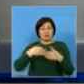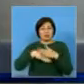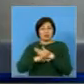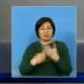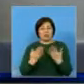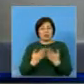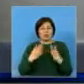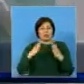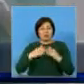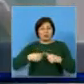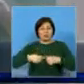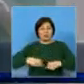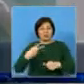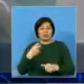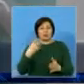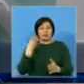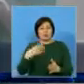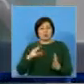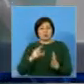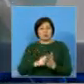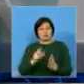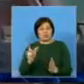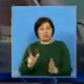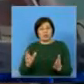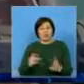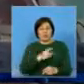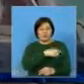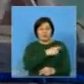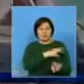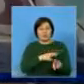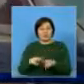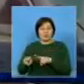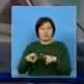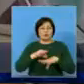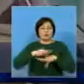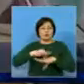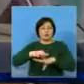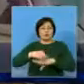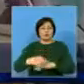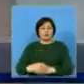Қазіргі таңда үй карантиніне 248 адам алынып, олар медициналық бақылау жүргізілуде.